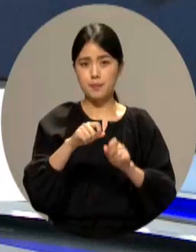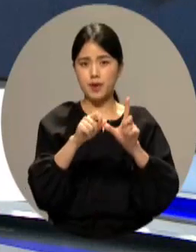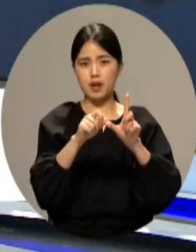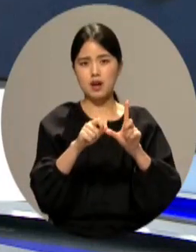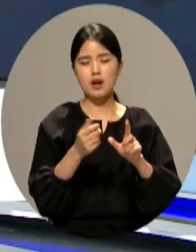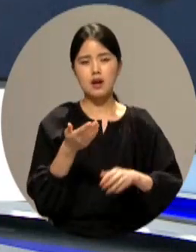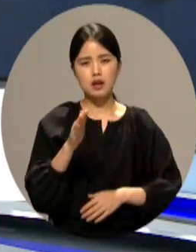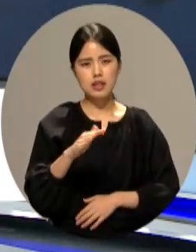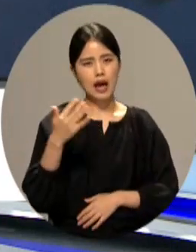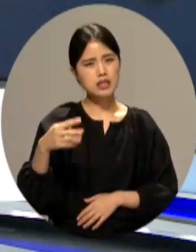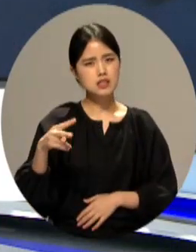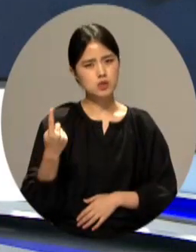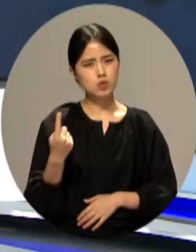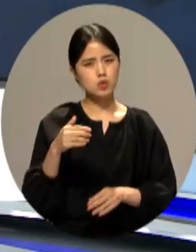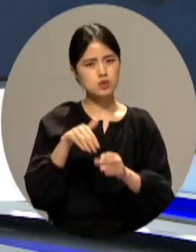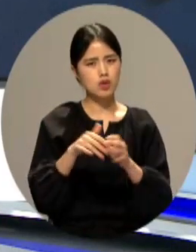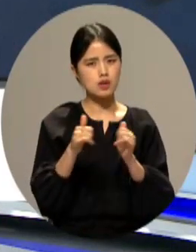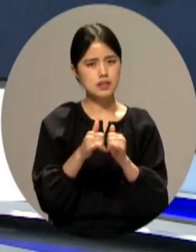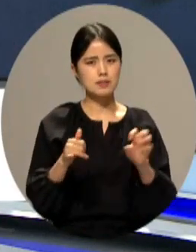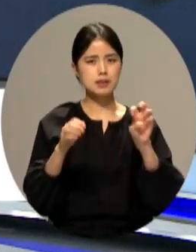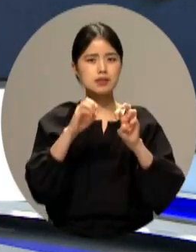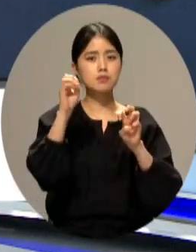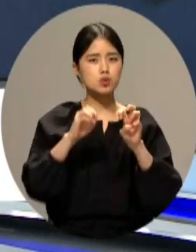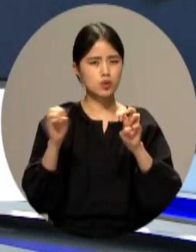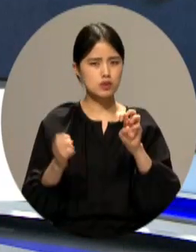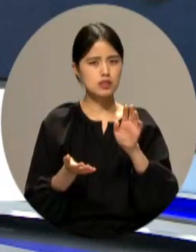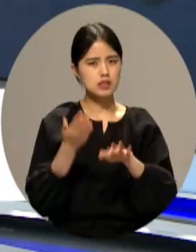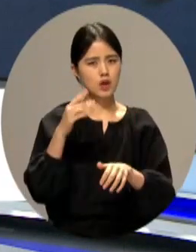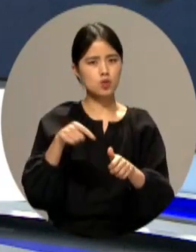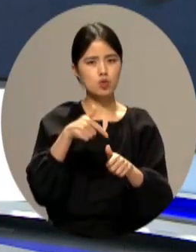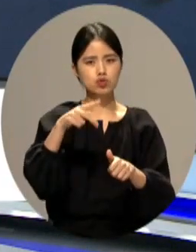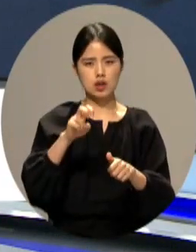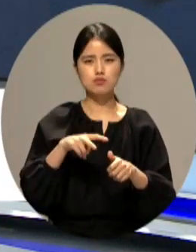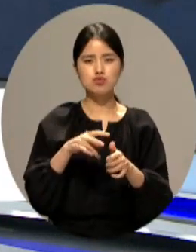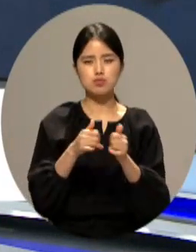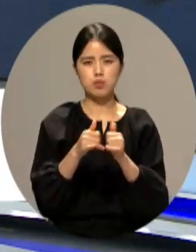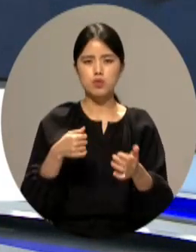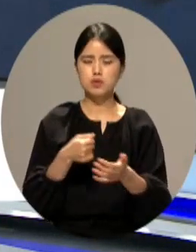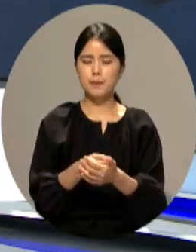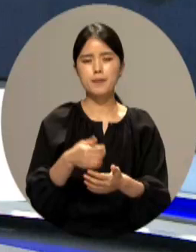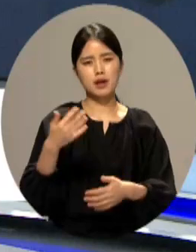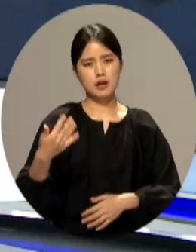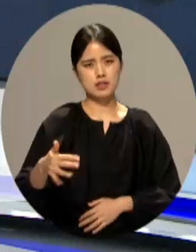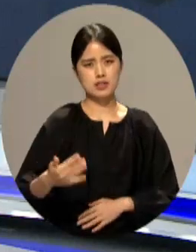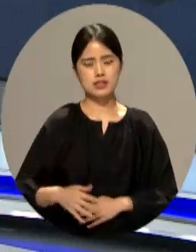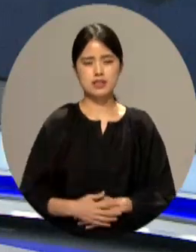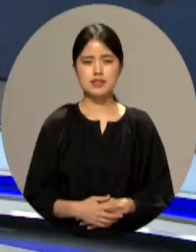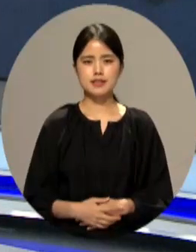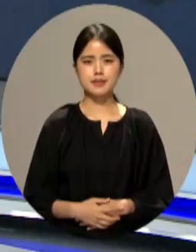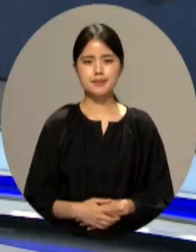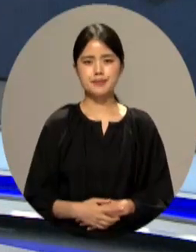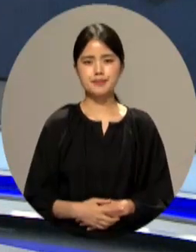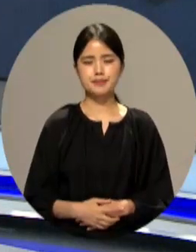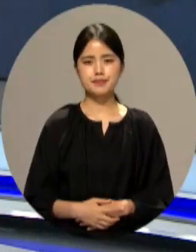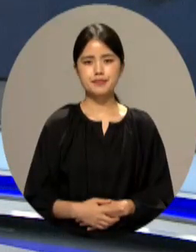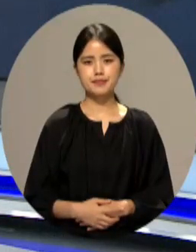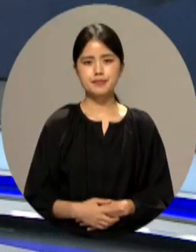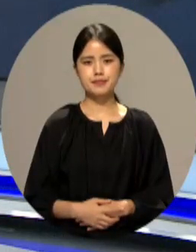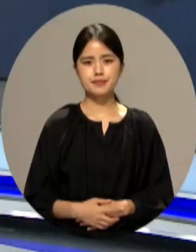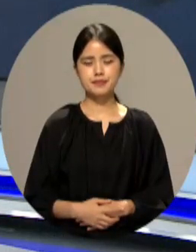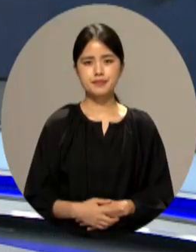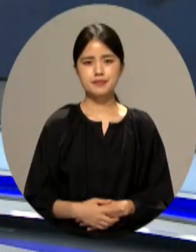아직도 유권자의 30% 이상은 교육감 후보를 정하지 못한 것으로 나타났습니다 이경희 기자가 여론조사 결과